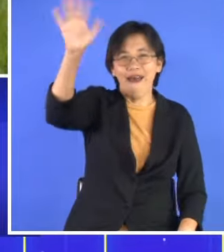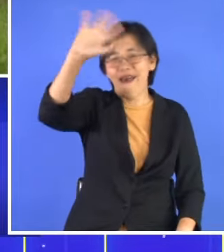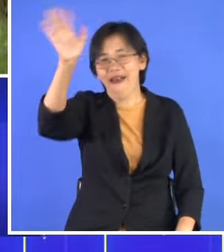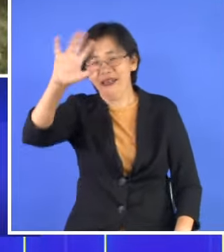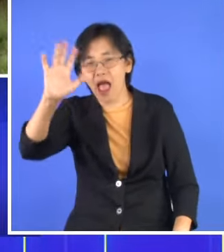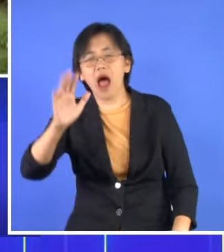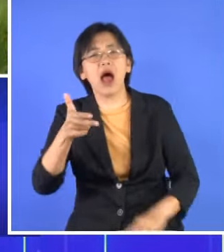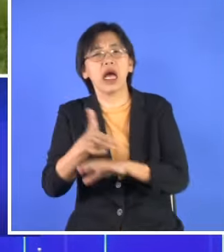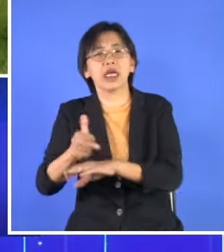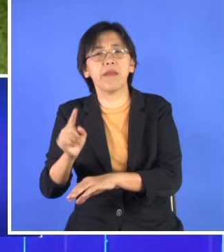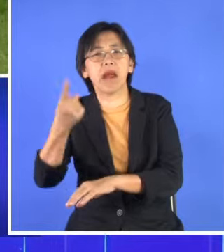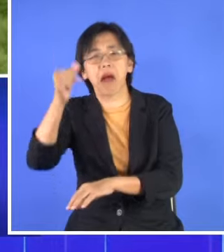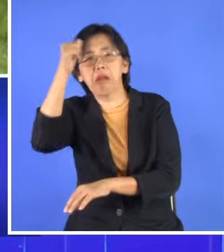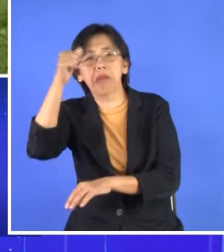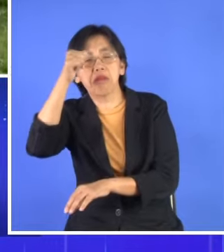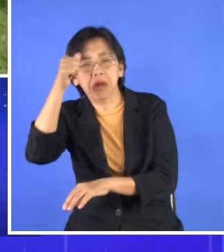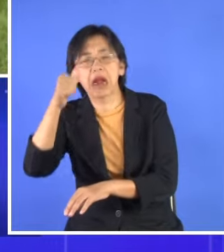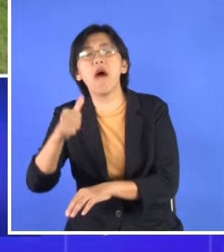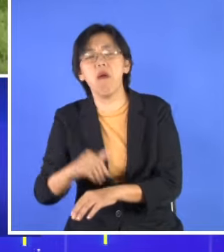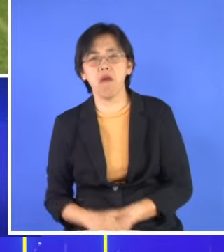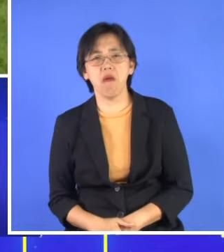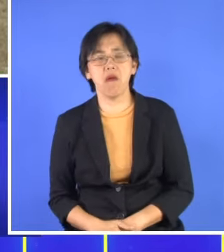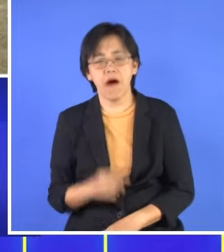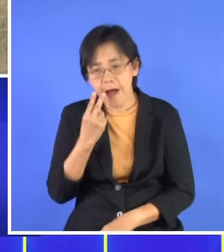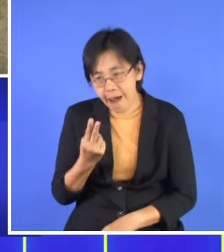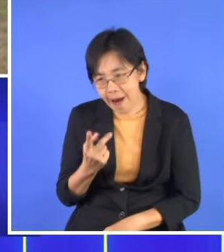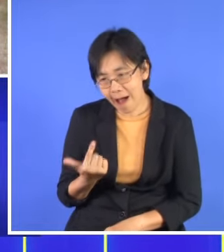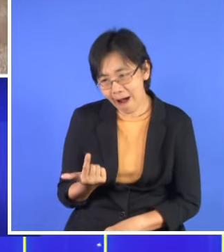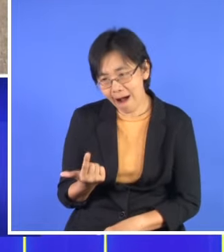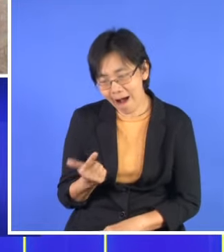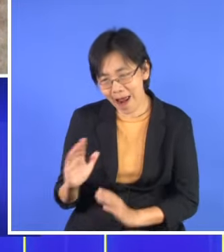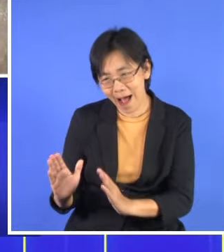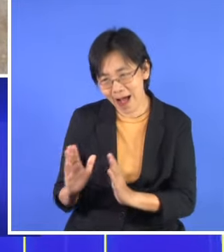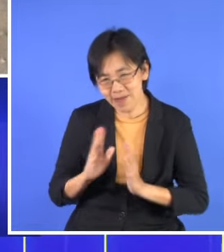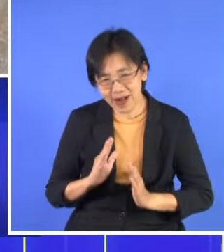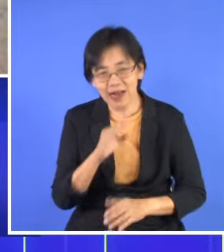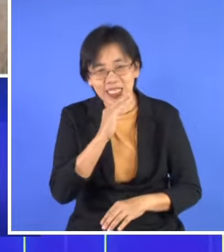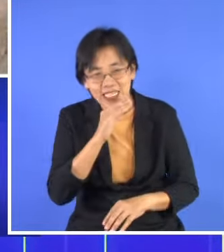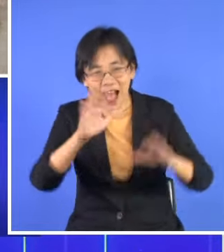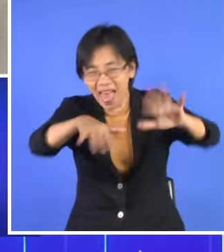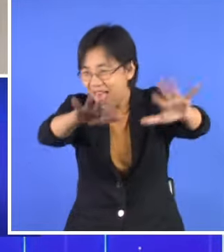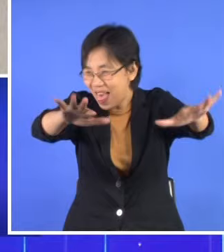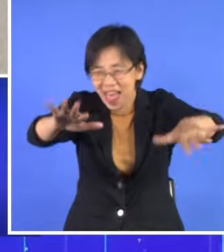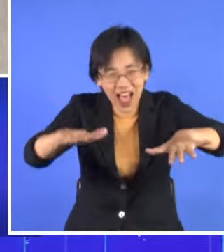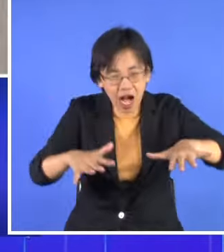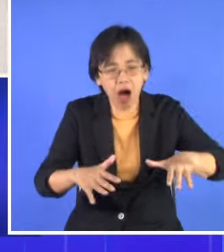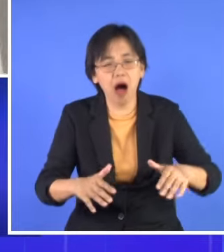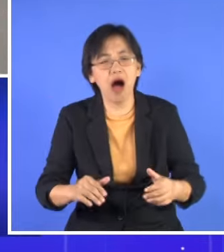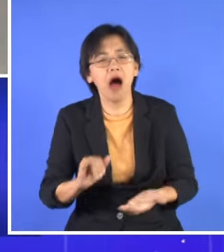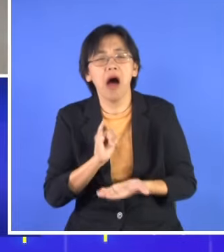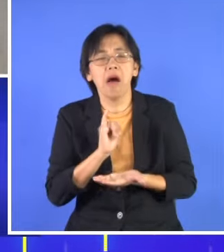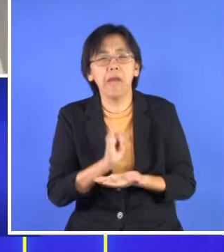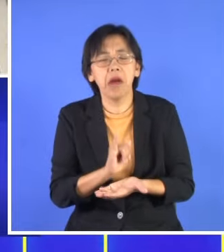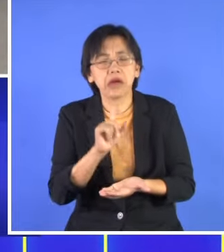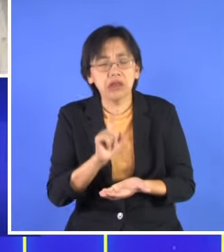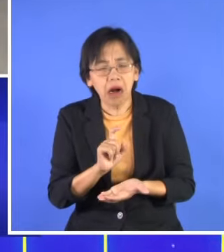เรียกตามเลยครับ เรียกลูกค้า เรียกลูกค้า เขาก็เลยเอาคลิปนี้แบบเหมือนมาล้อเลียนว่าเนี่ยถ้าเราเรียกลูกค้าแม้แต่สินค้าเราเป็นโรงศพเราก็เรียกลูกค้